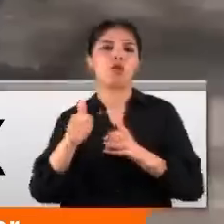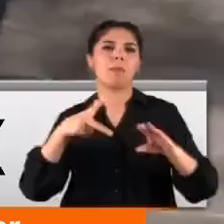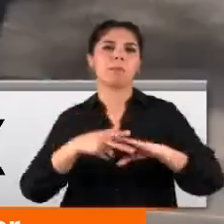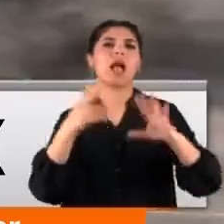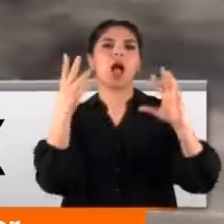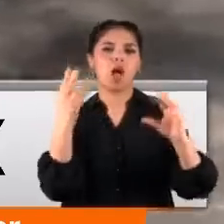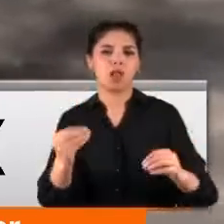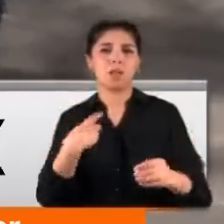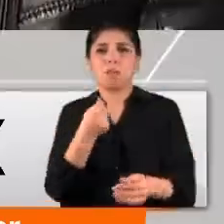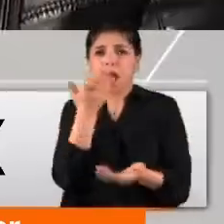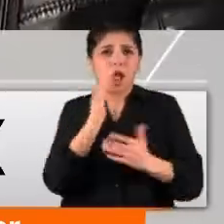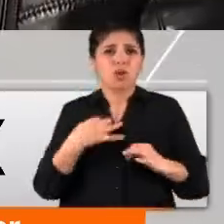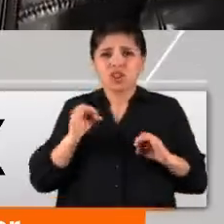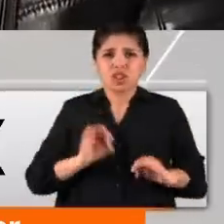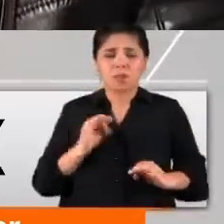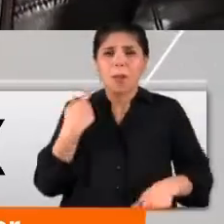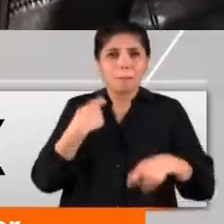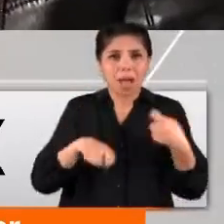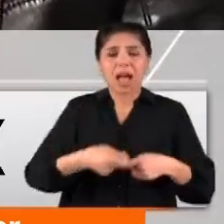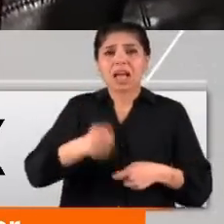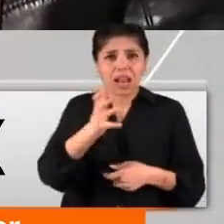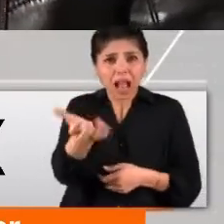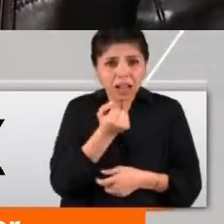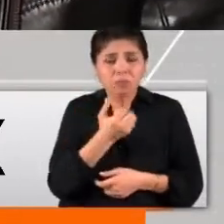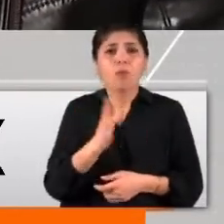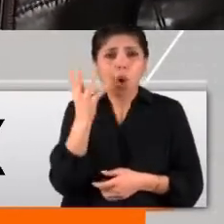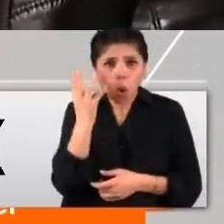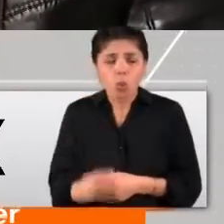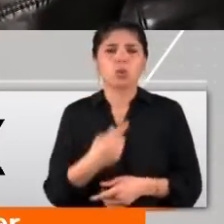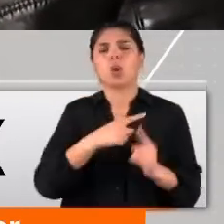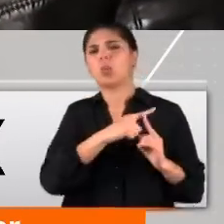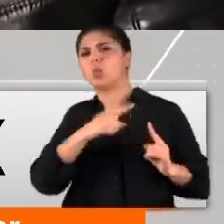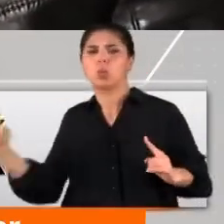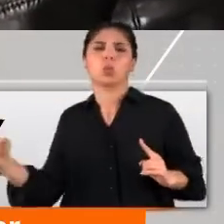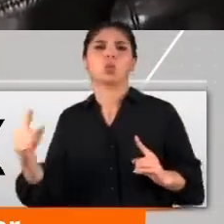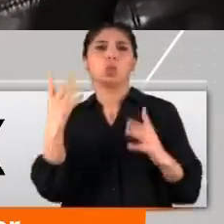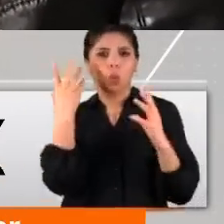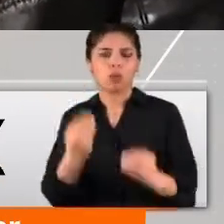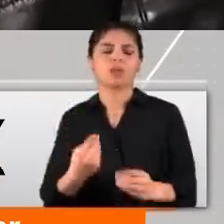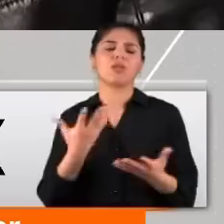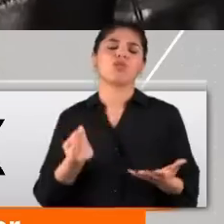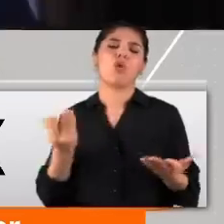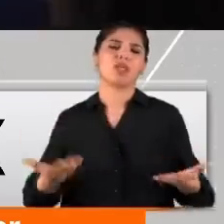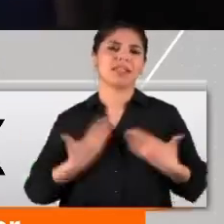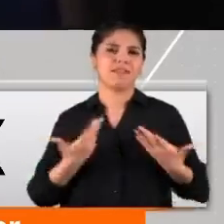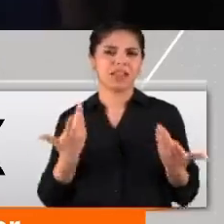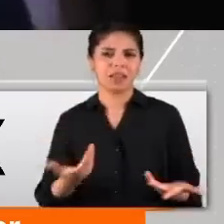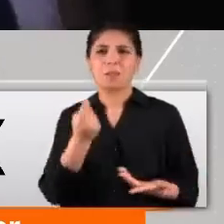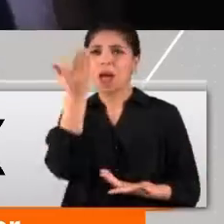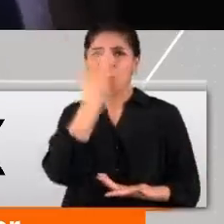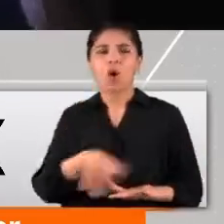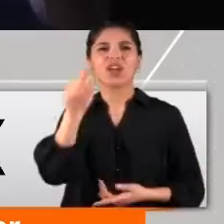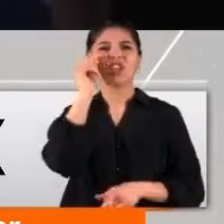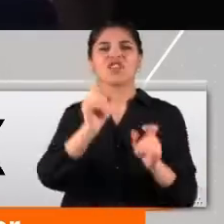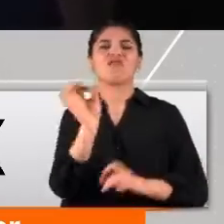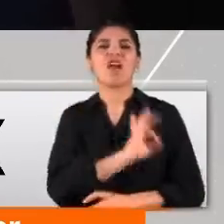kesilecek. Nakitimiz yok şu anda. Bankalardan bir kredi alabilip de uzun vadeye yayarlarsa çok seviniriz efendim. Parası olmayanlar için